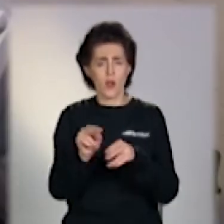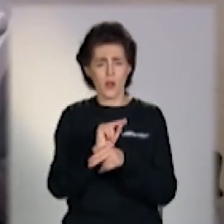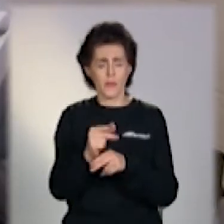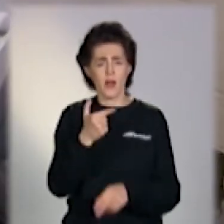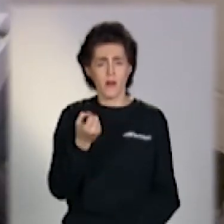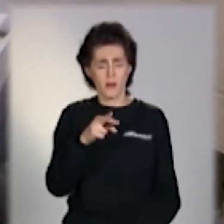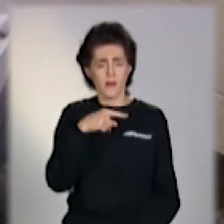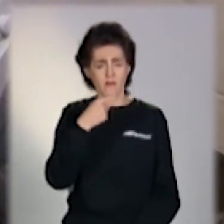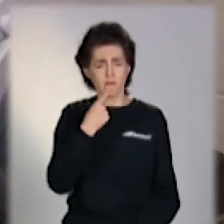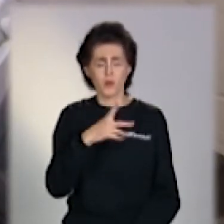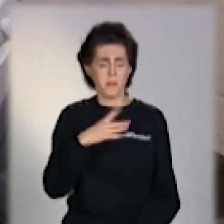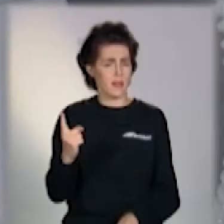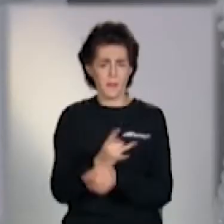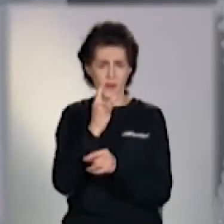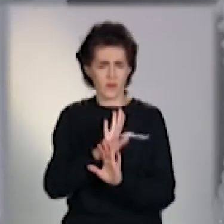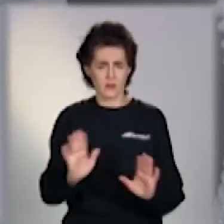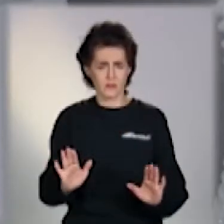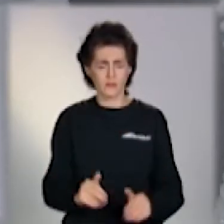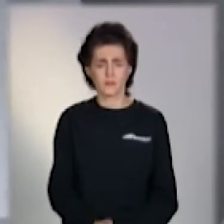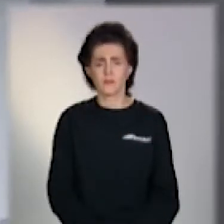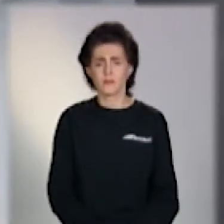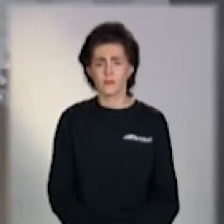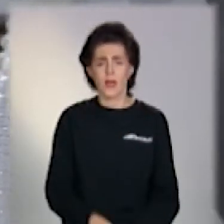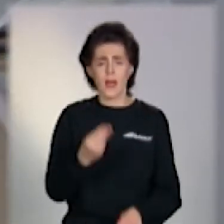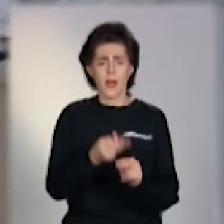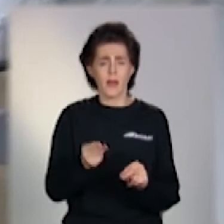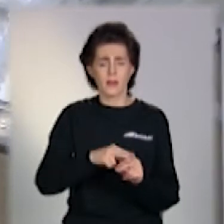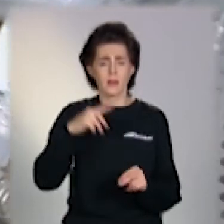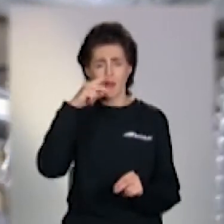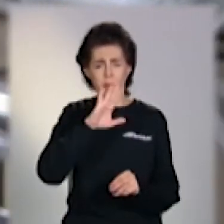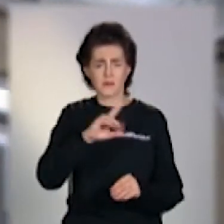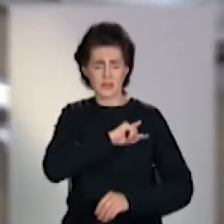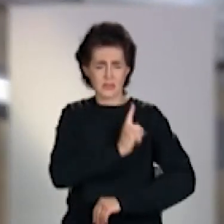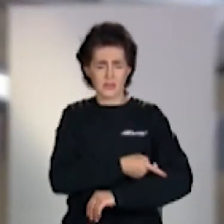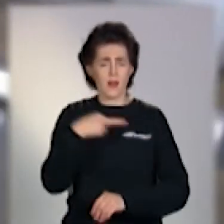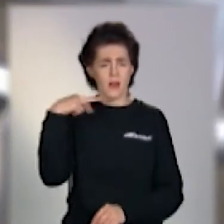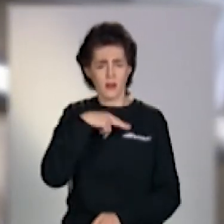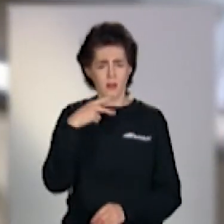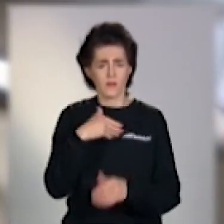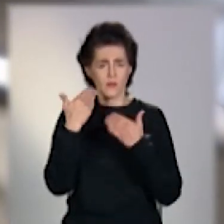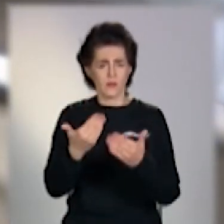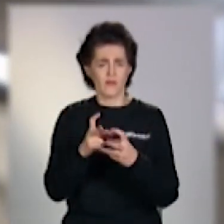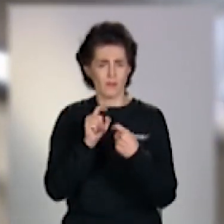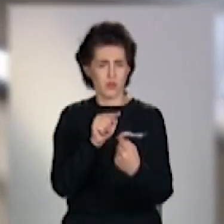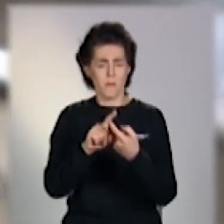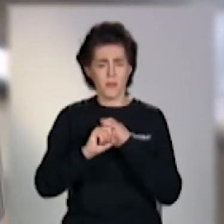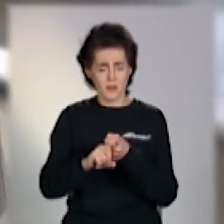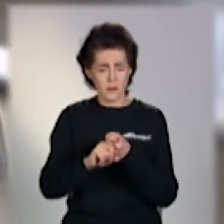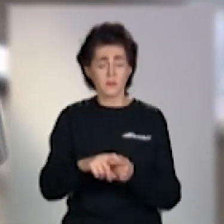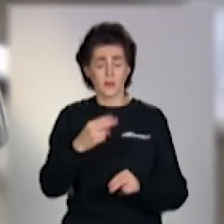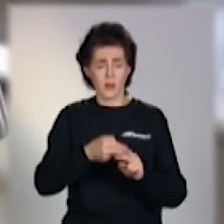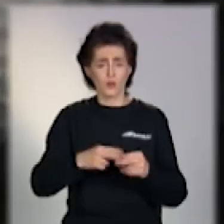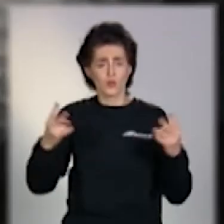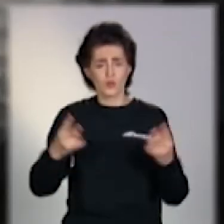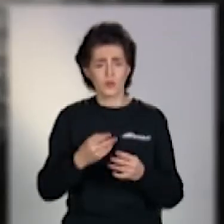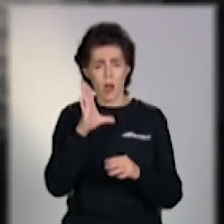Славута стикається не вперше. Це нераціональне пероральне вживання цих антибактеріальних препаратів, воно буде